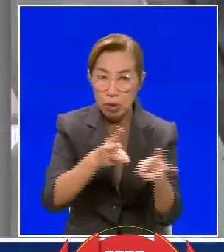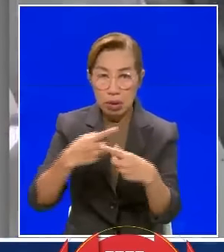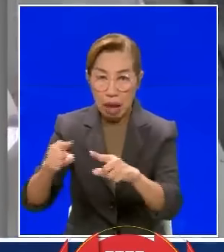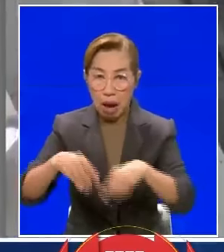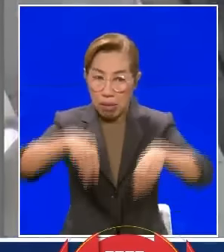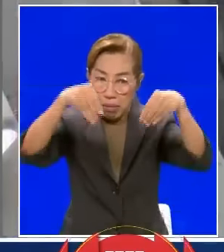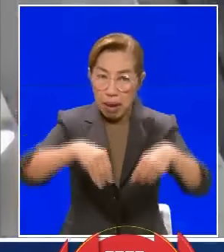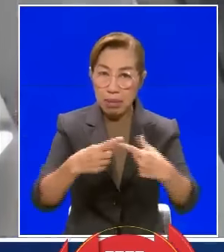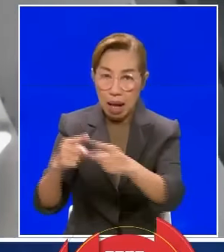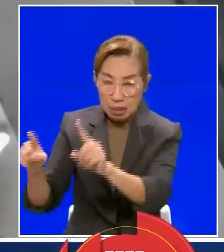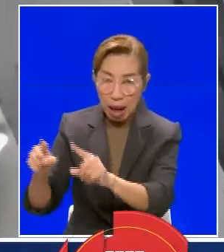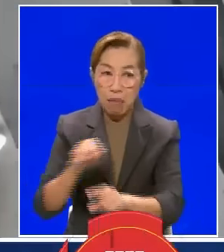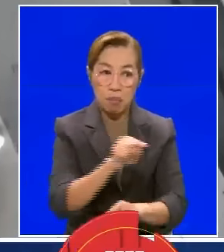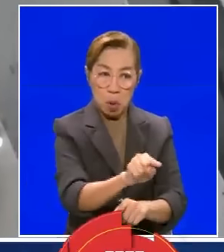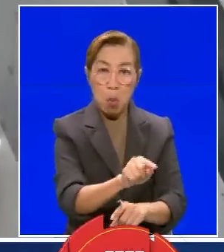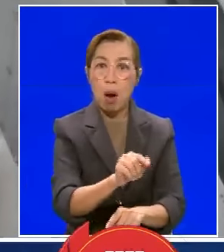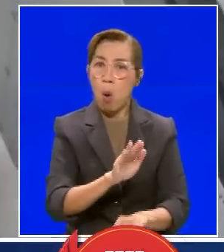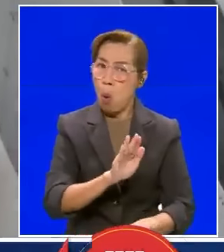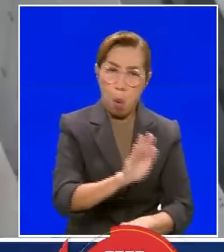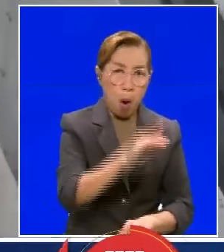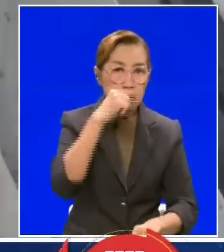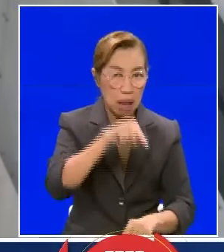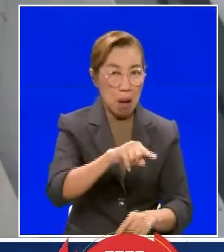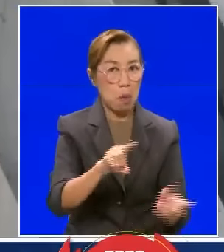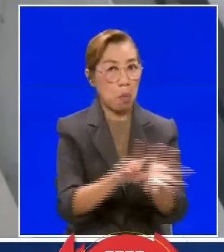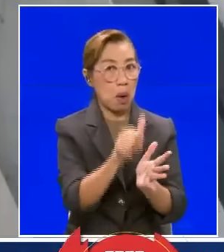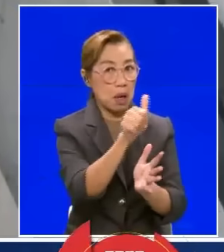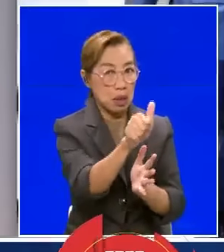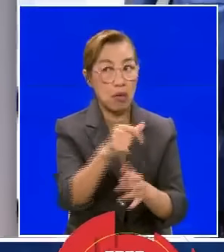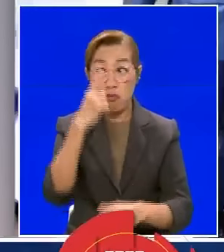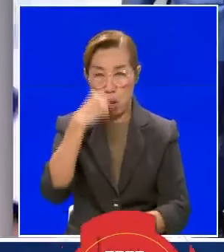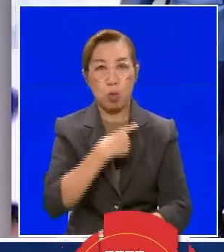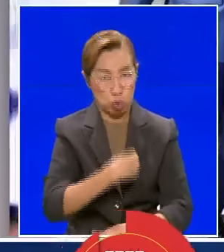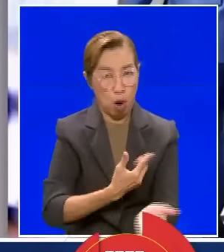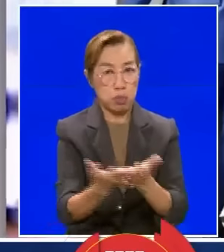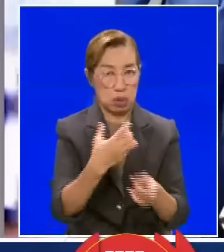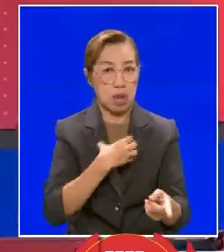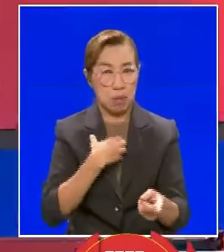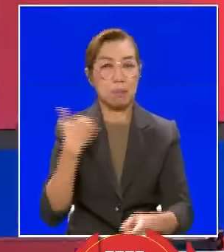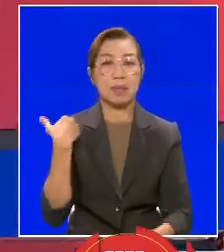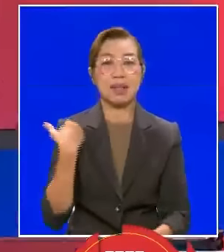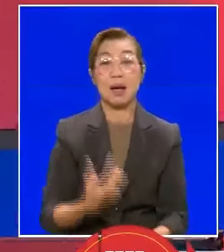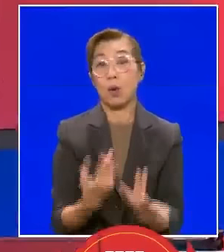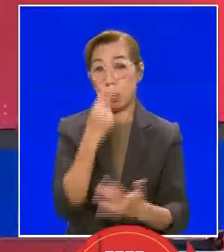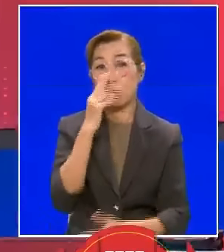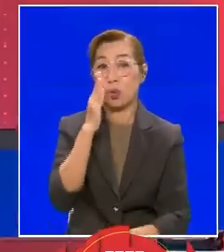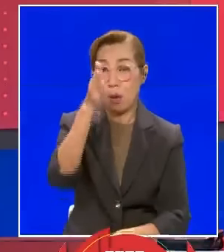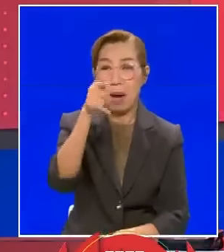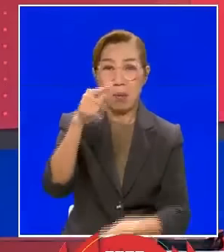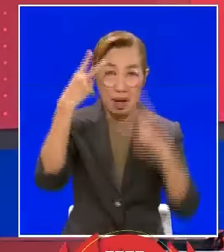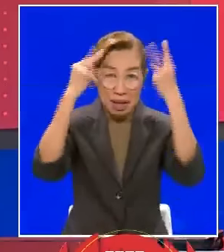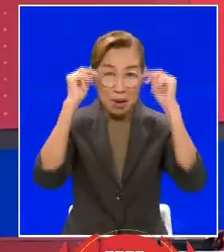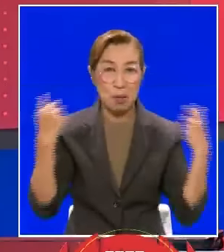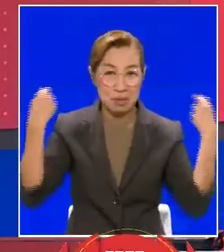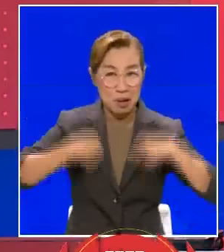ขาก็ตามแต่มันขายได้ฝรั่งชอบจะตายท่านผู้ชมงานคราฟงานฝีมือพื้นบ้านแบบนี้ ค่ะอ่ะเดี๋ยวต้องรอดูนะคะแฟชั่นของนายกเศร